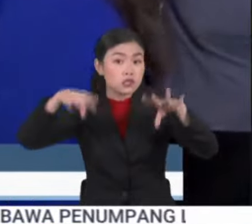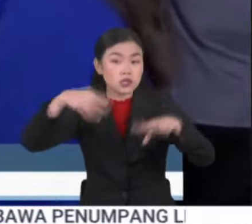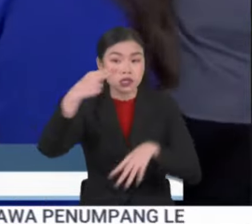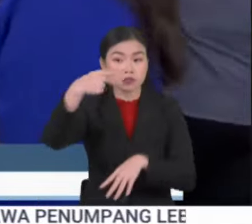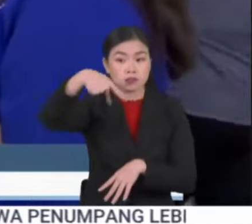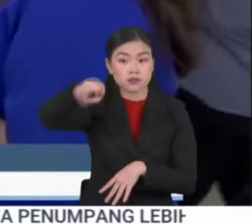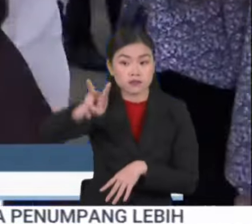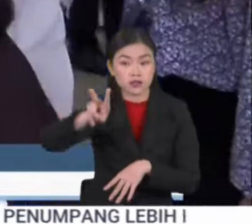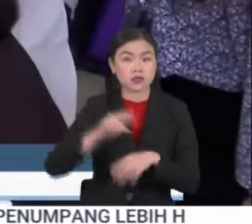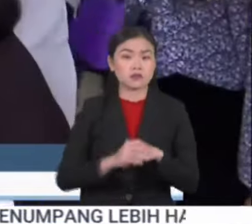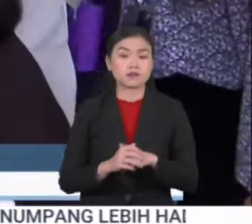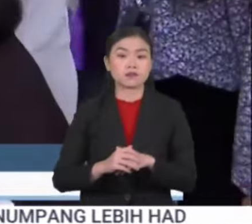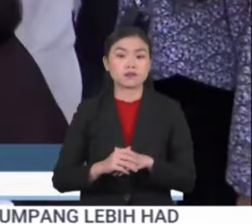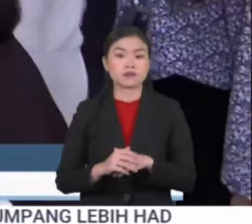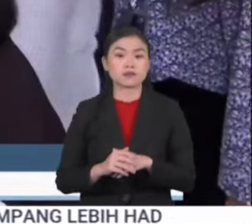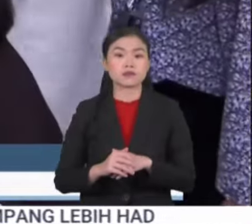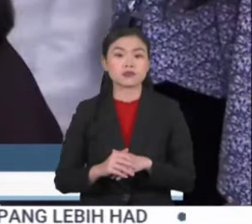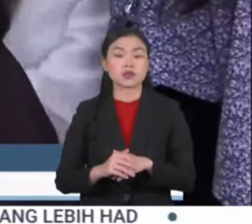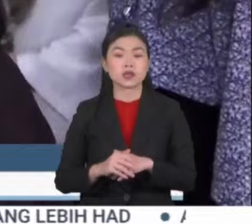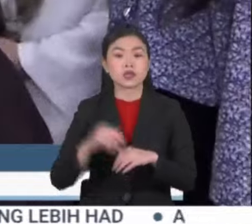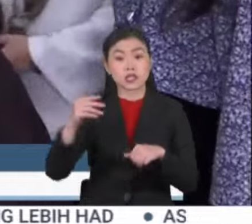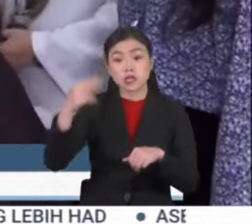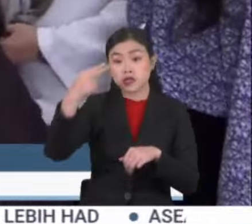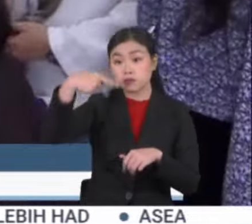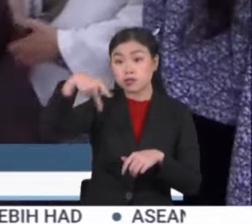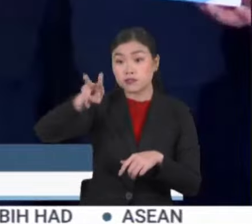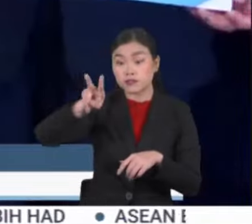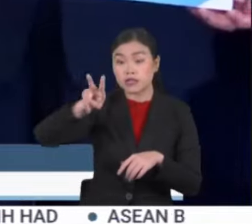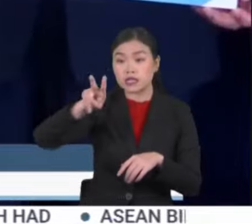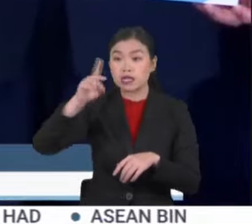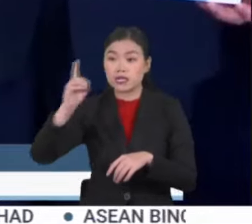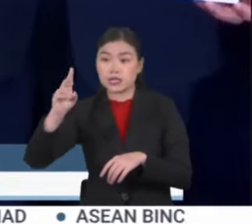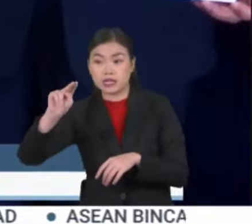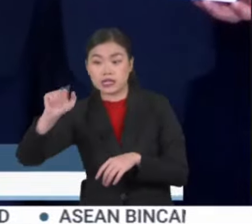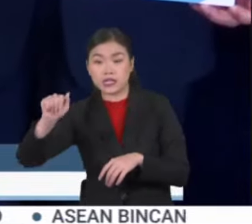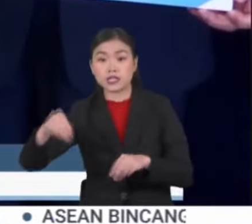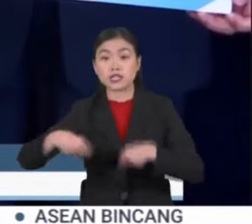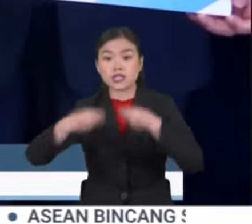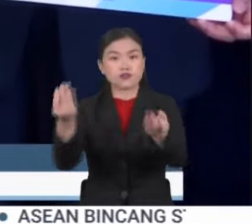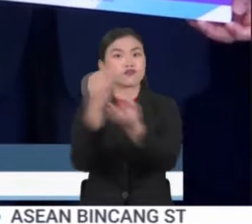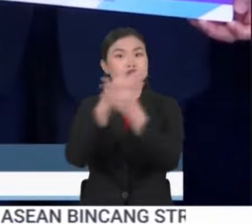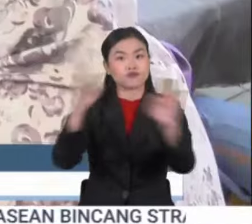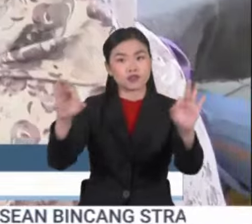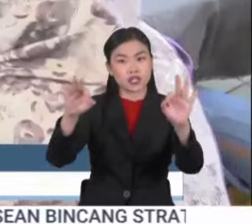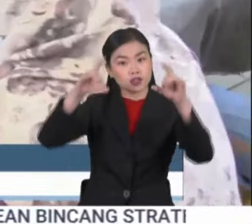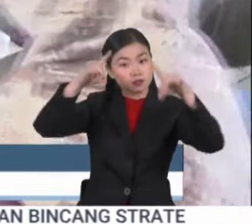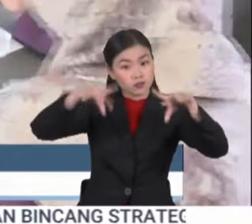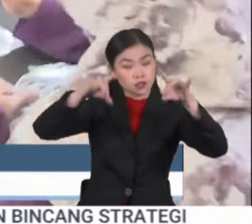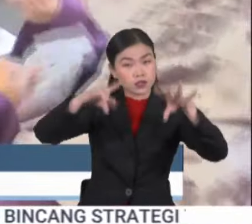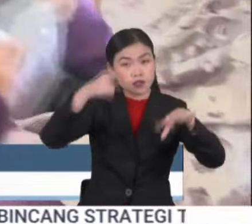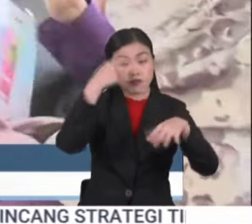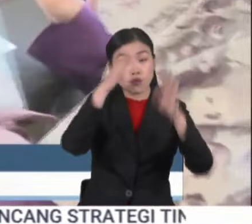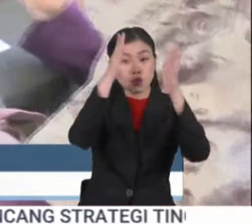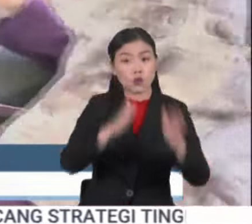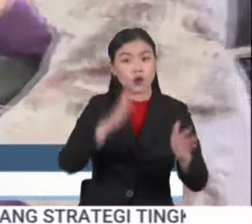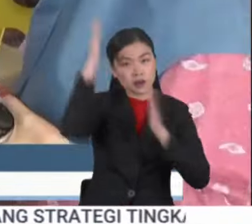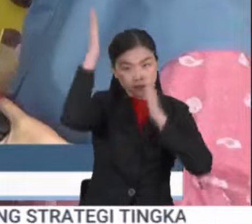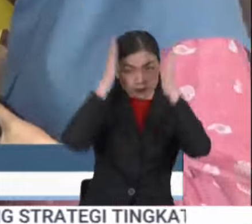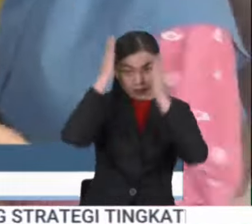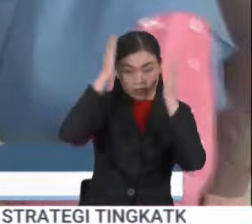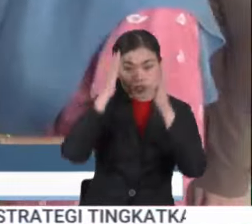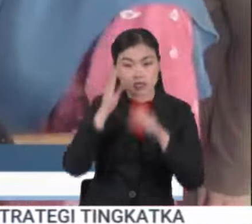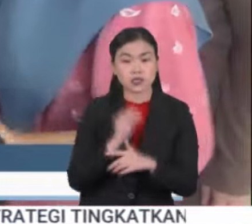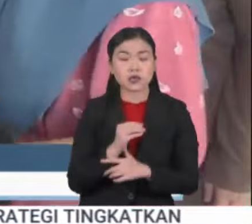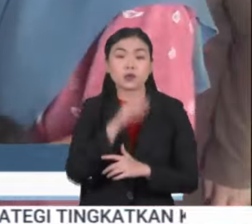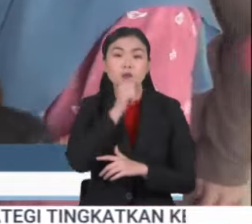tersebut. Inisiatif saringan HPV DNA disediakan secara percuma bagi wanita warga negara atau penduduk